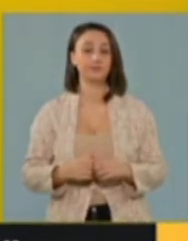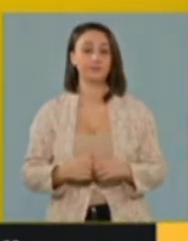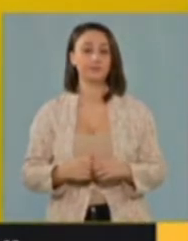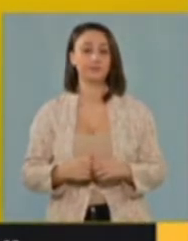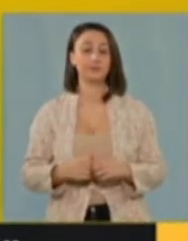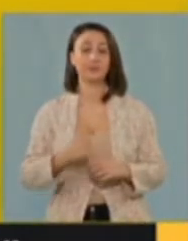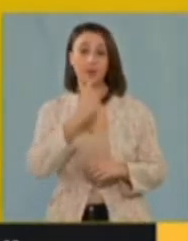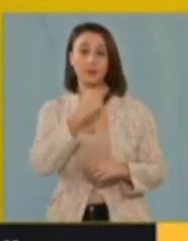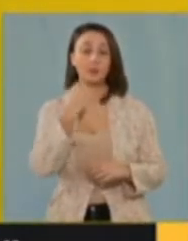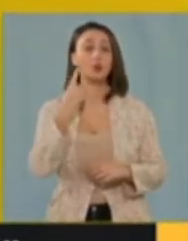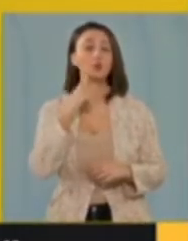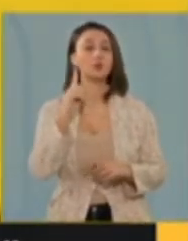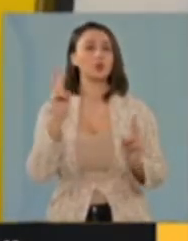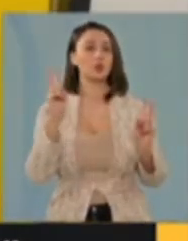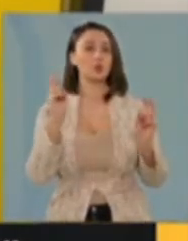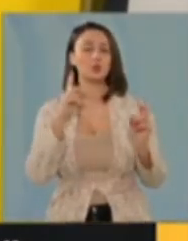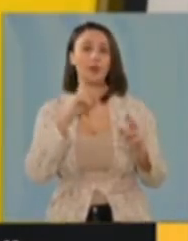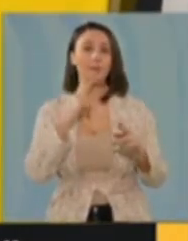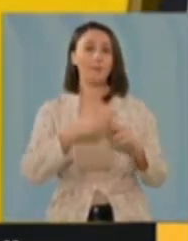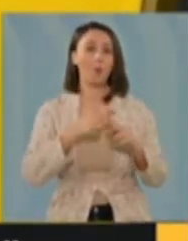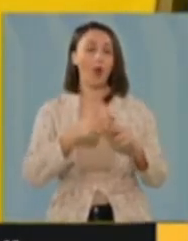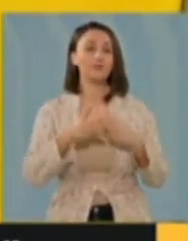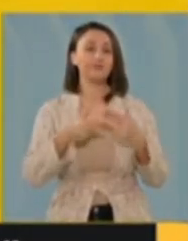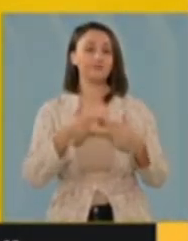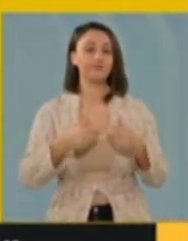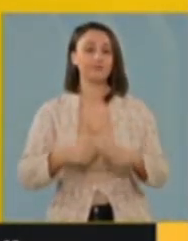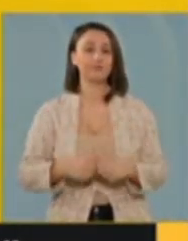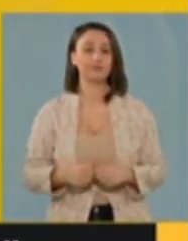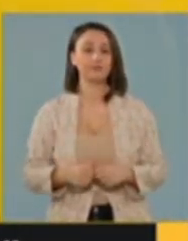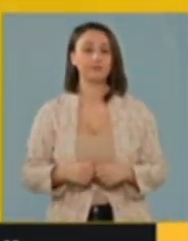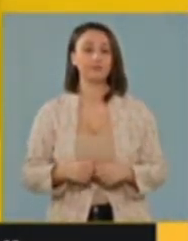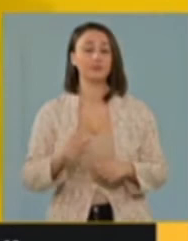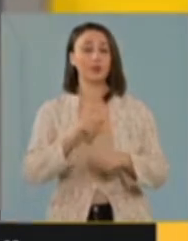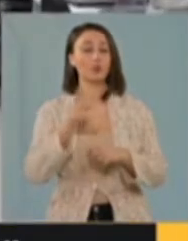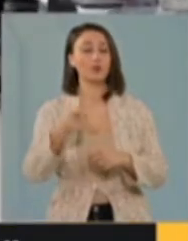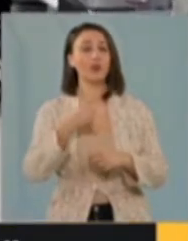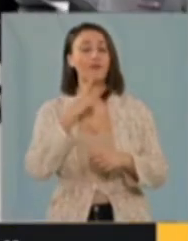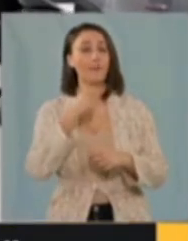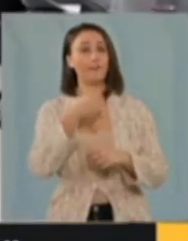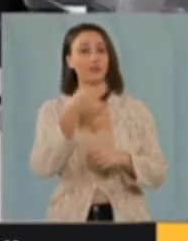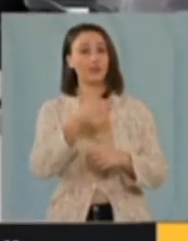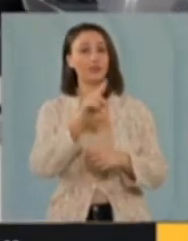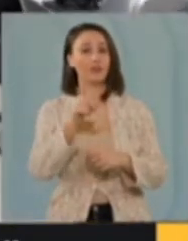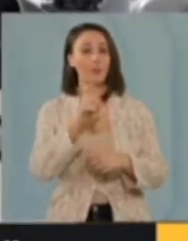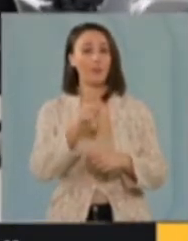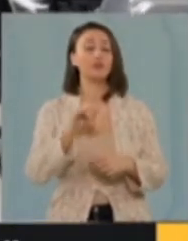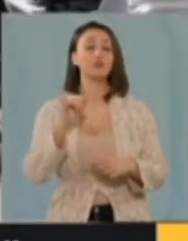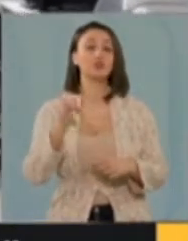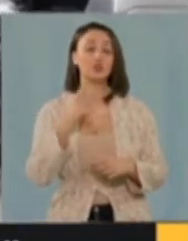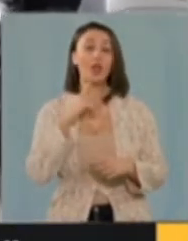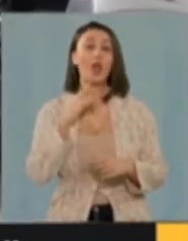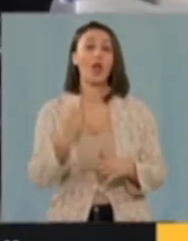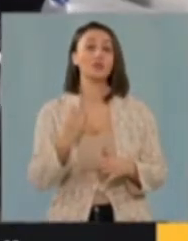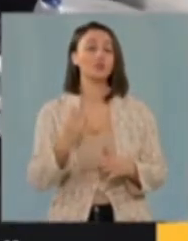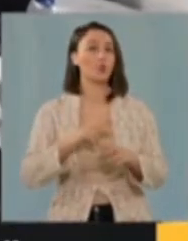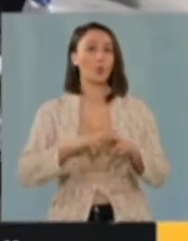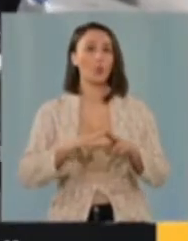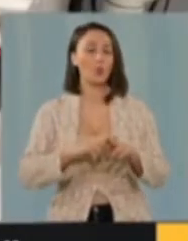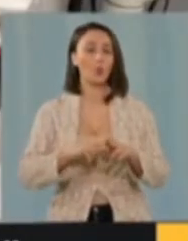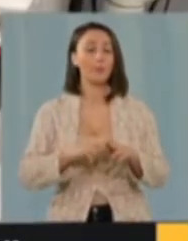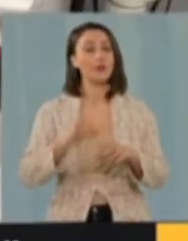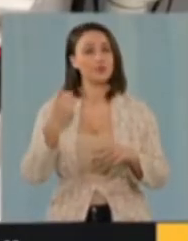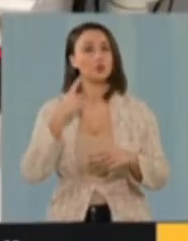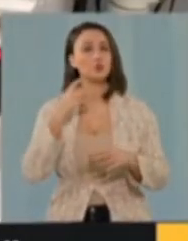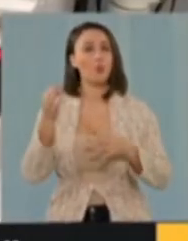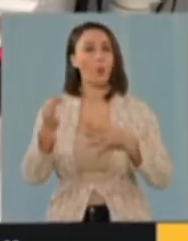se pare că sunt sursa de infecție. Exact de aceea v-am adresat această întrebare. Și în acest context aveți